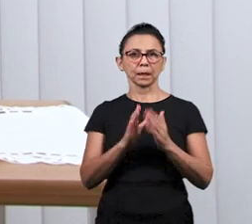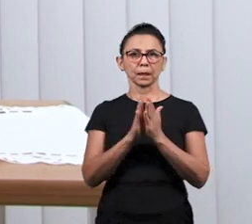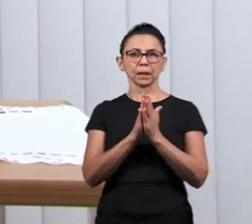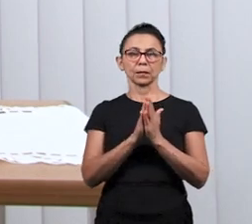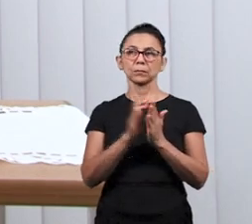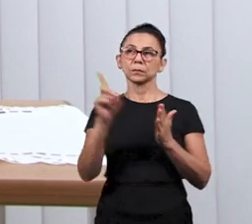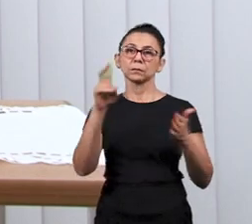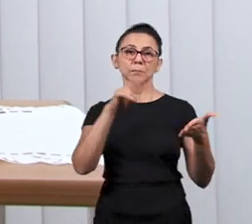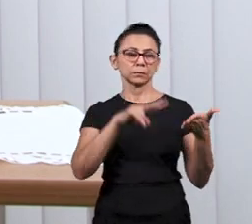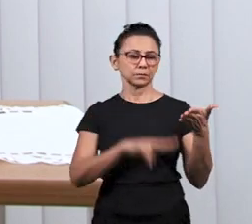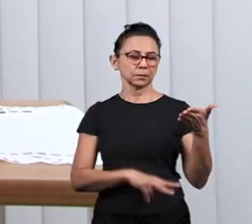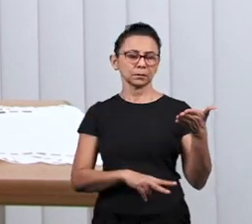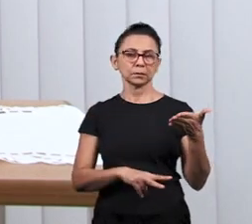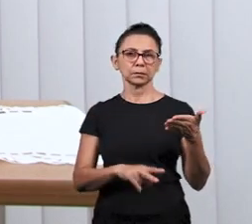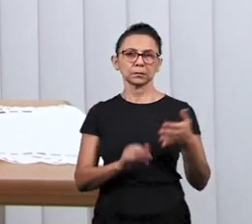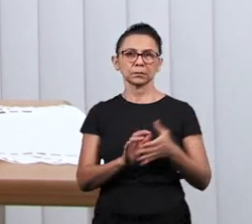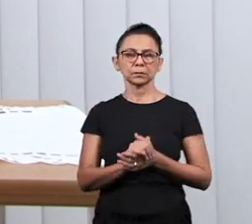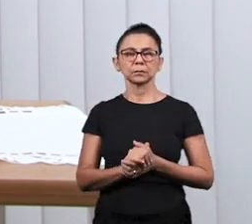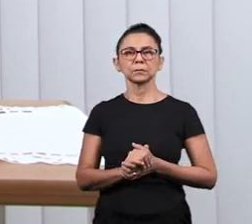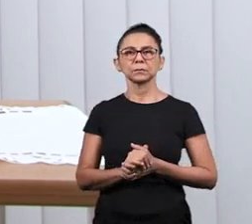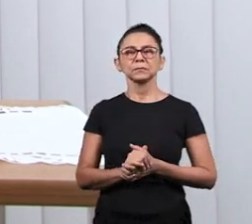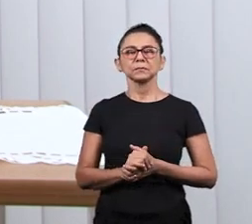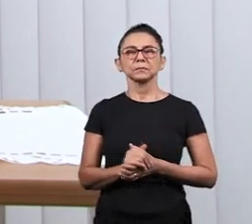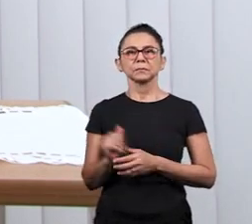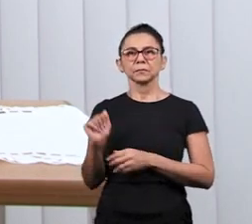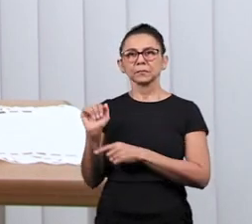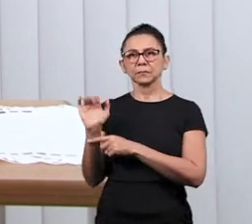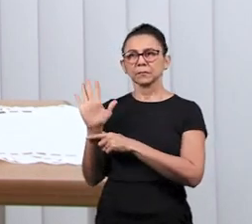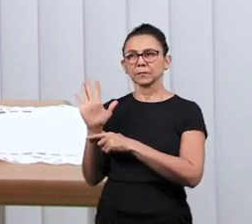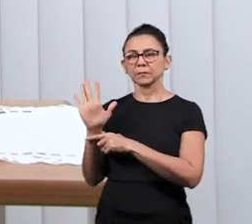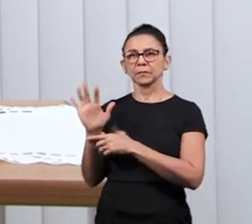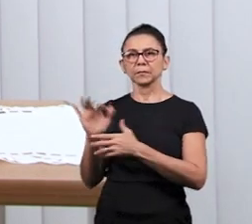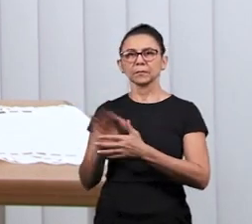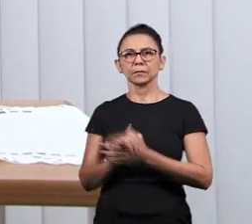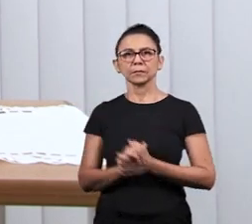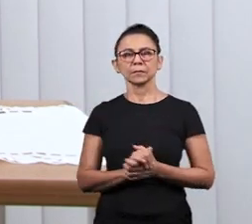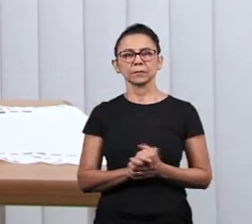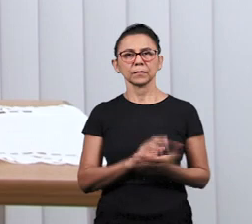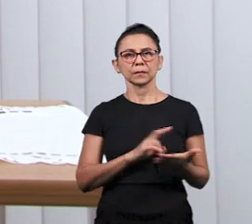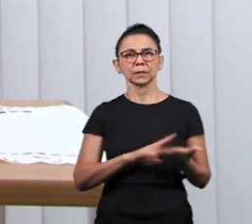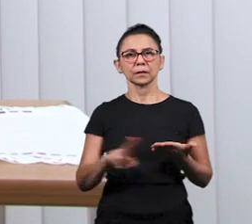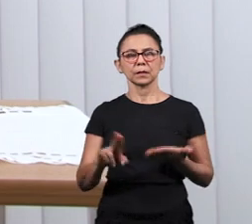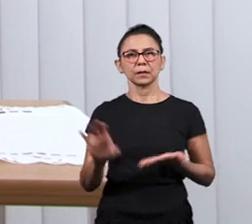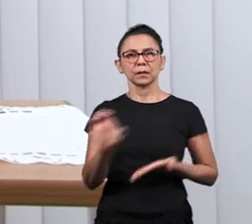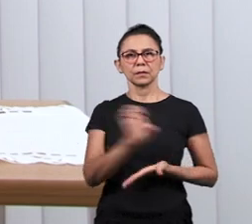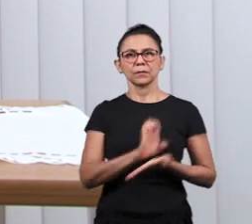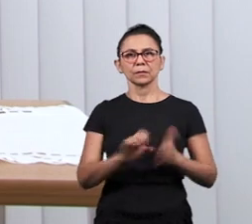служение, и мы зачитаем Священное Писание, оно появится на экране на португальском языке,